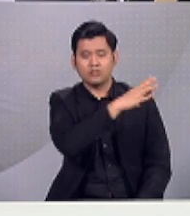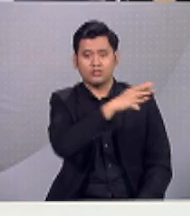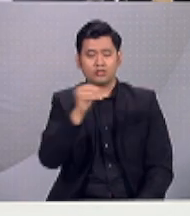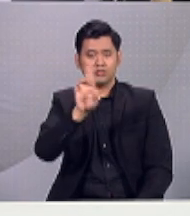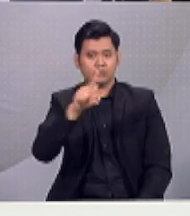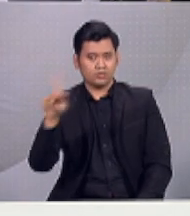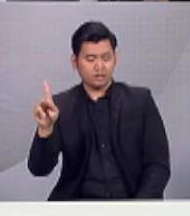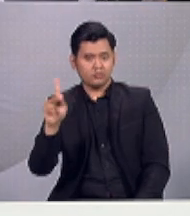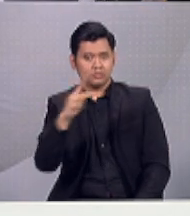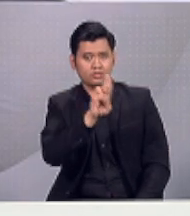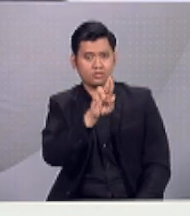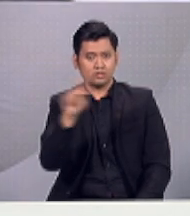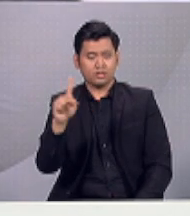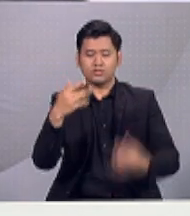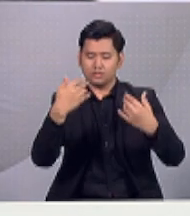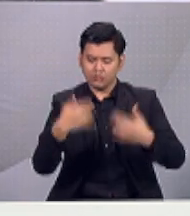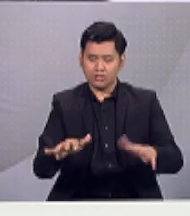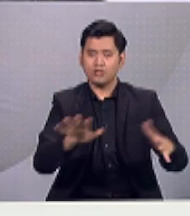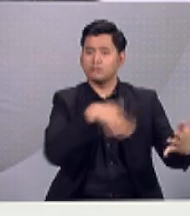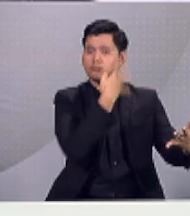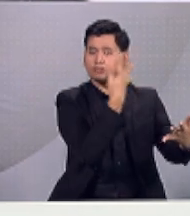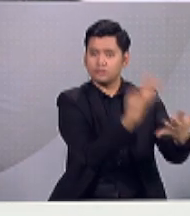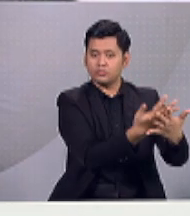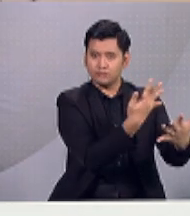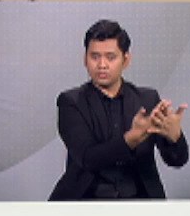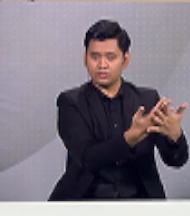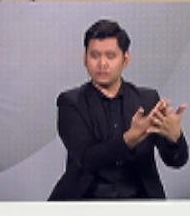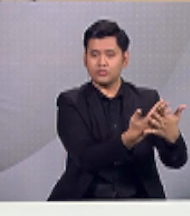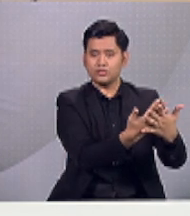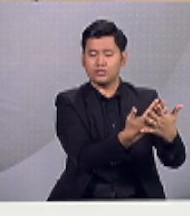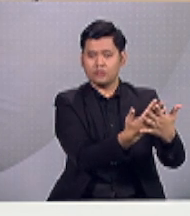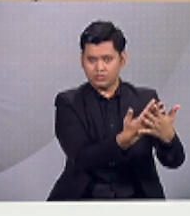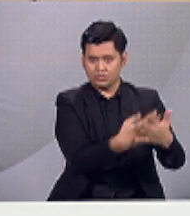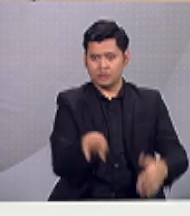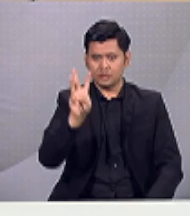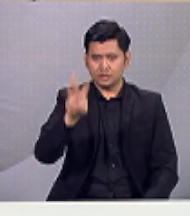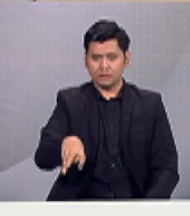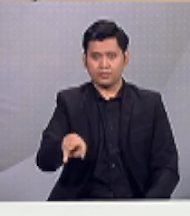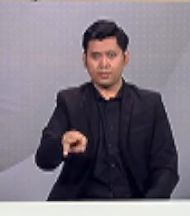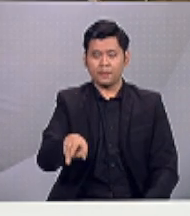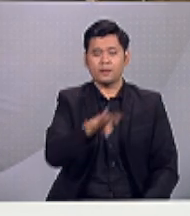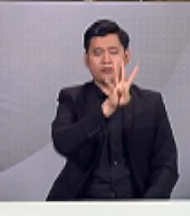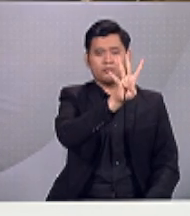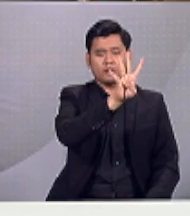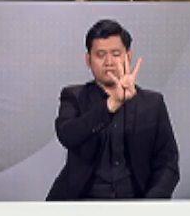Kingdom dan telah pun dikuarantin secara wajib. Seramai